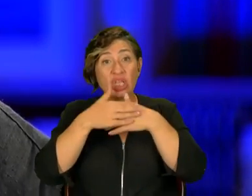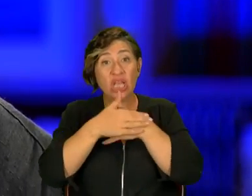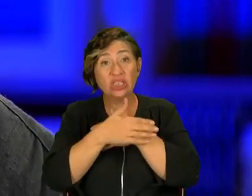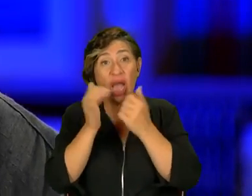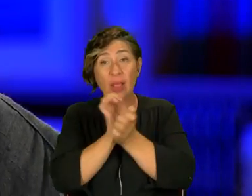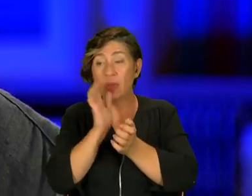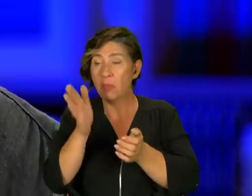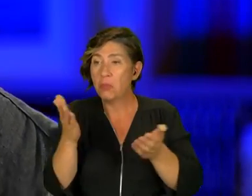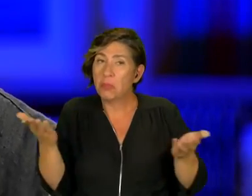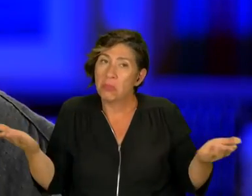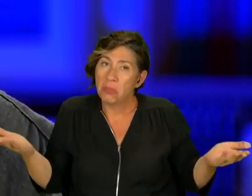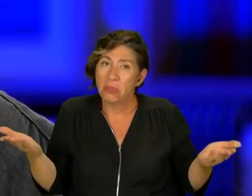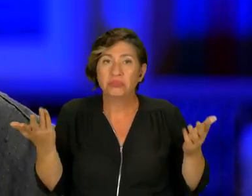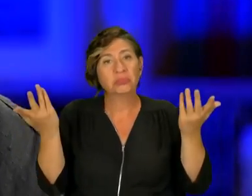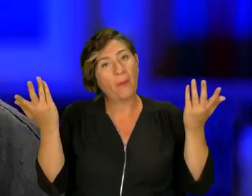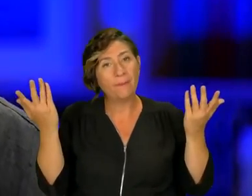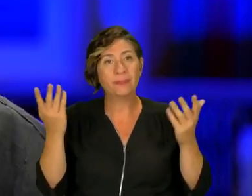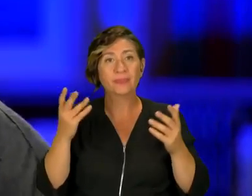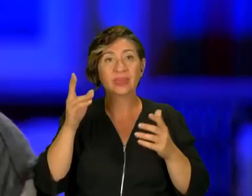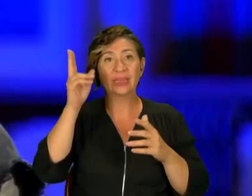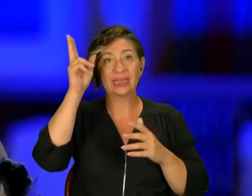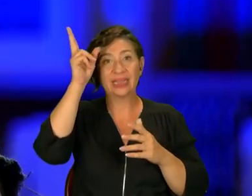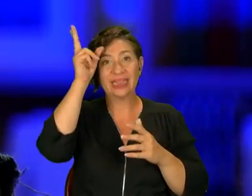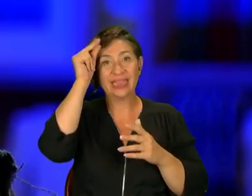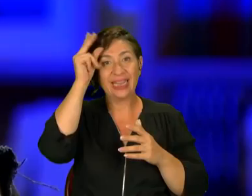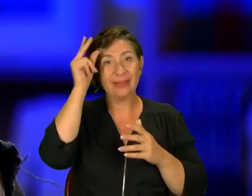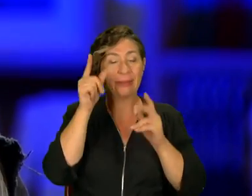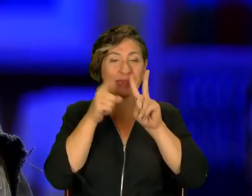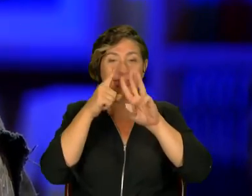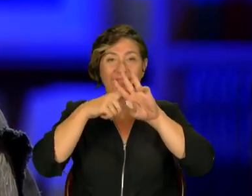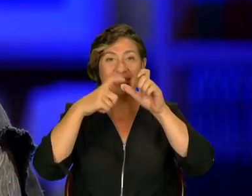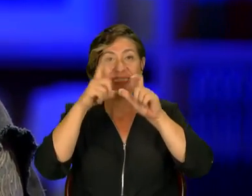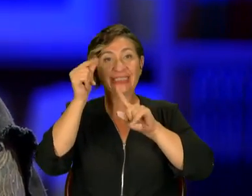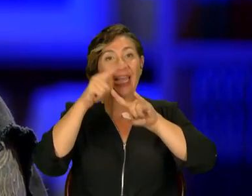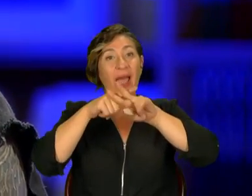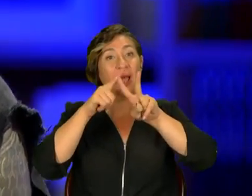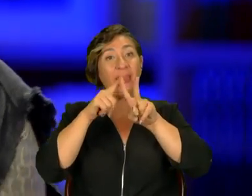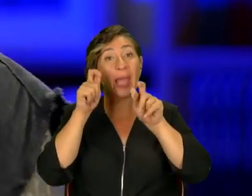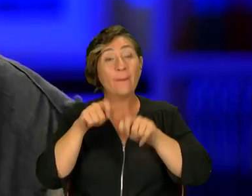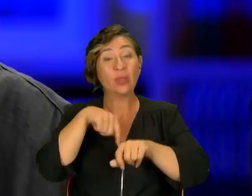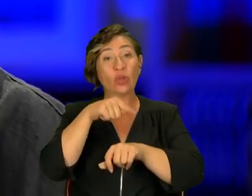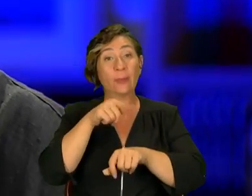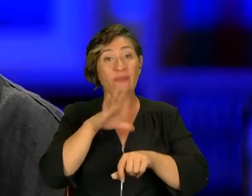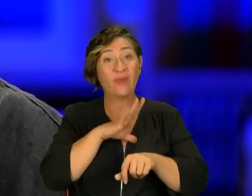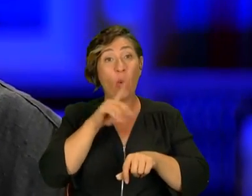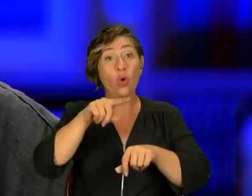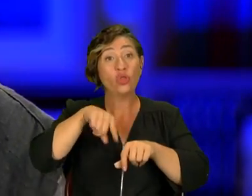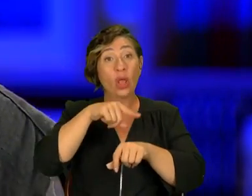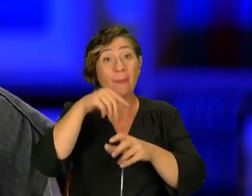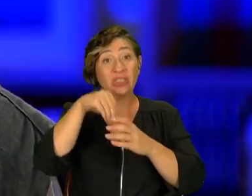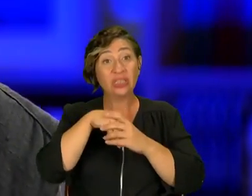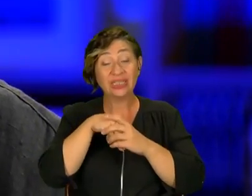gidip madem öyle tamam o zaman deyip Neslihan'ı yapmaya çalışmak dönemim var. Ha. Ve o dönem